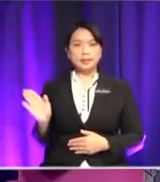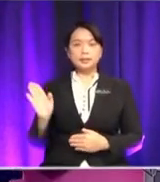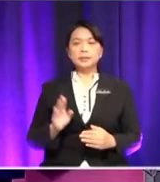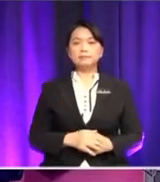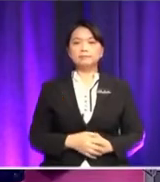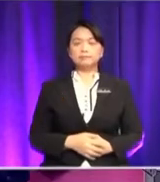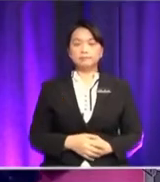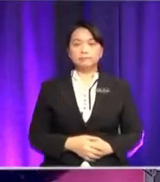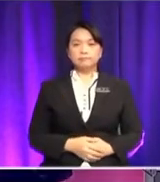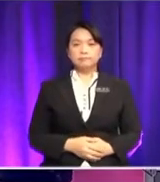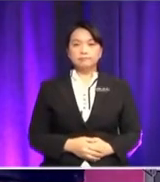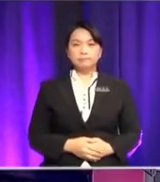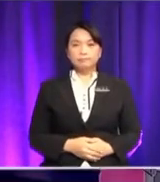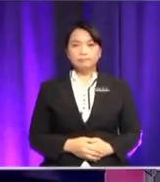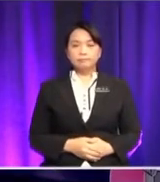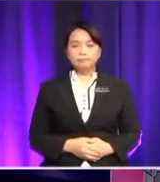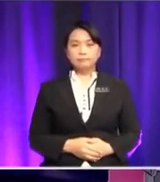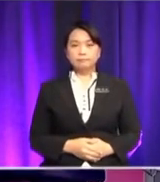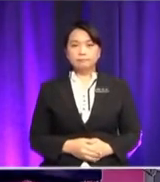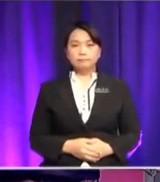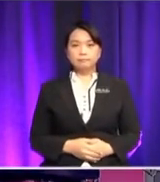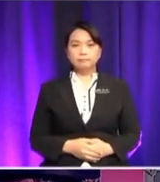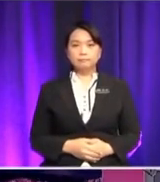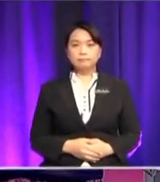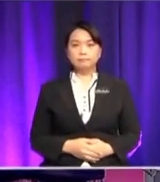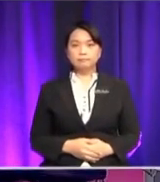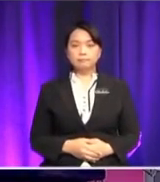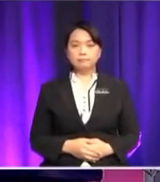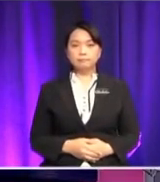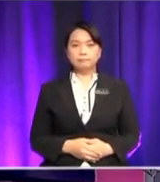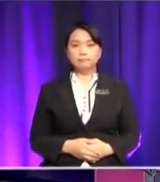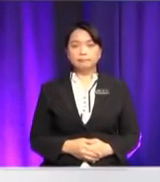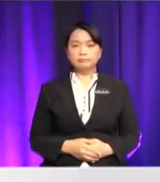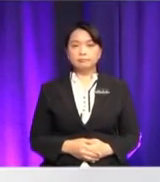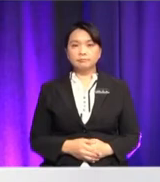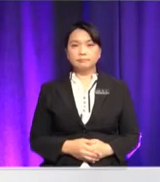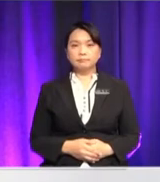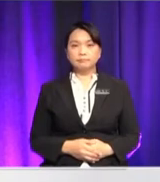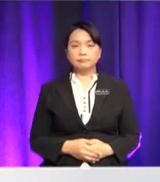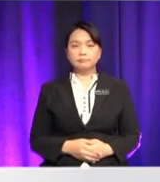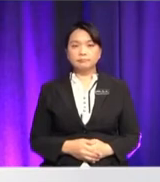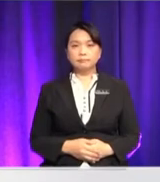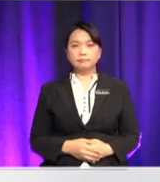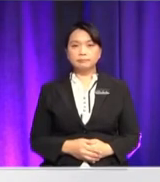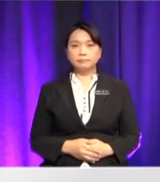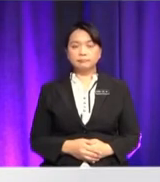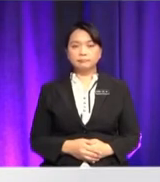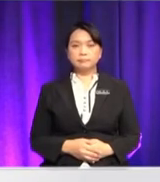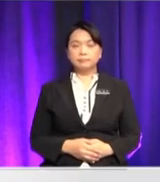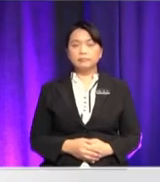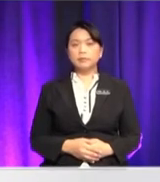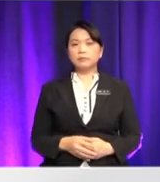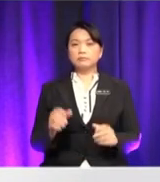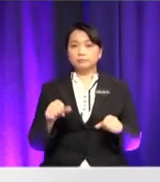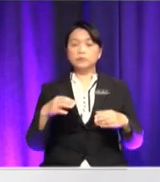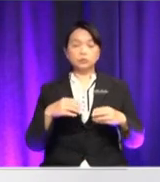contoh bahagiane Oke saya harapkan ke-44 ini bolehlah mencoba memberikan jawaban yang tepat